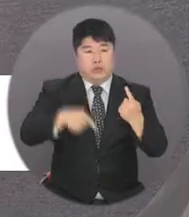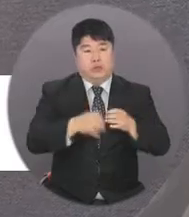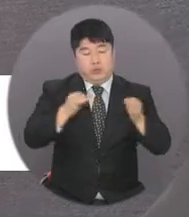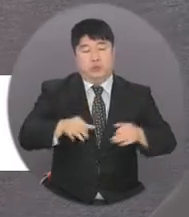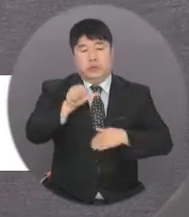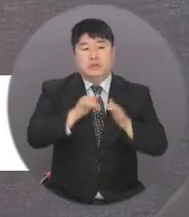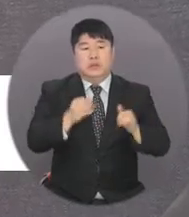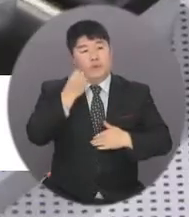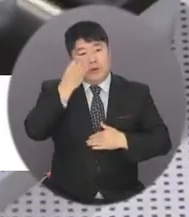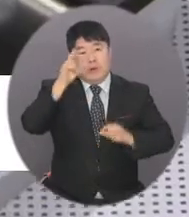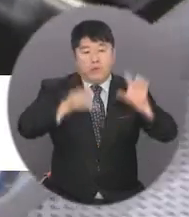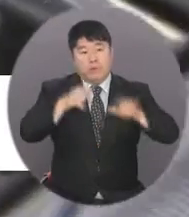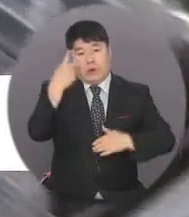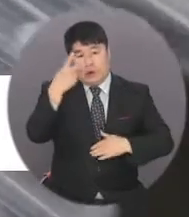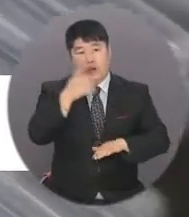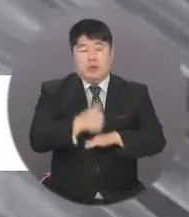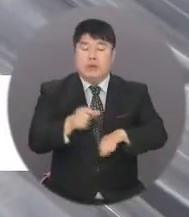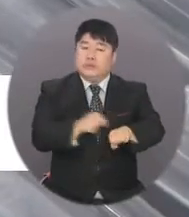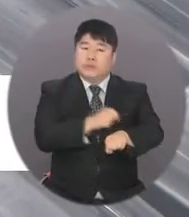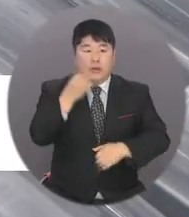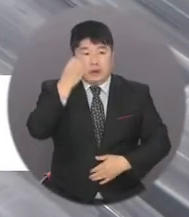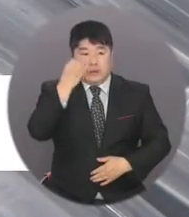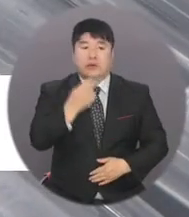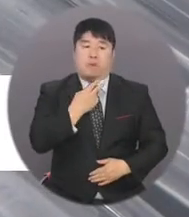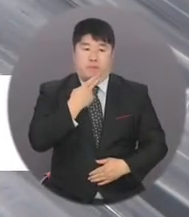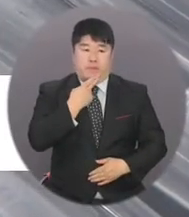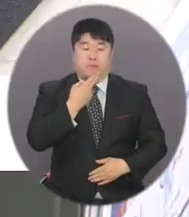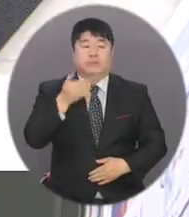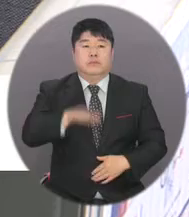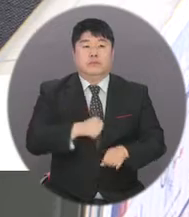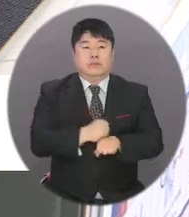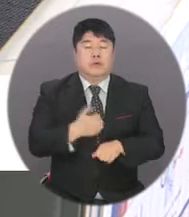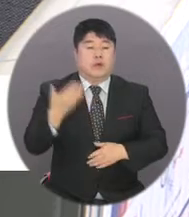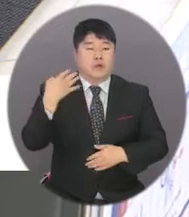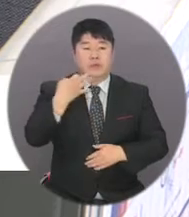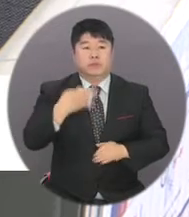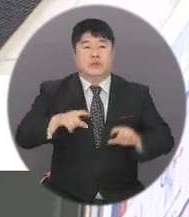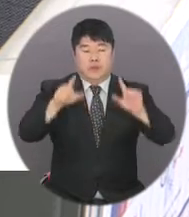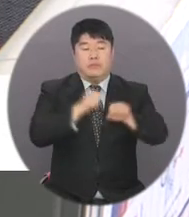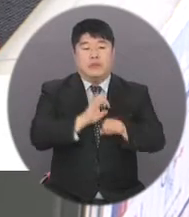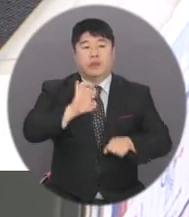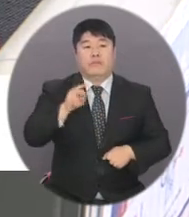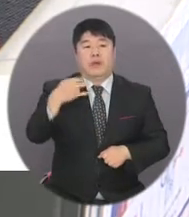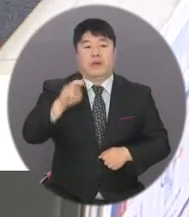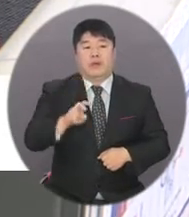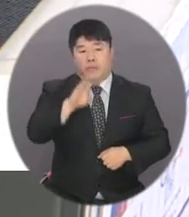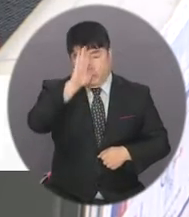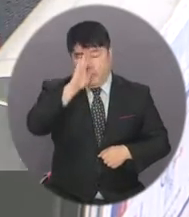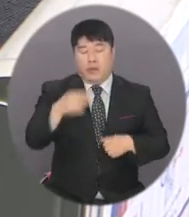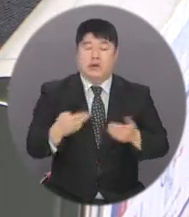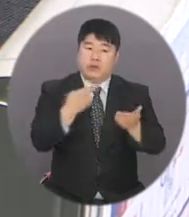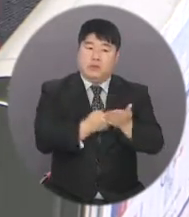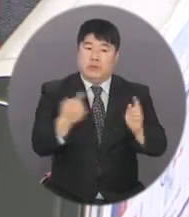A씨에 대한 이상 징후를 관찰한 결과 특별한 이상 증세는 보이지 않았지만 지난 13일 폐렴 증세를 보여 입원 치료를